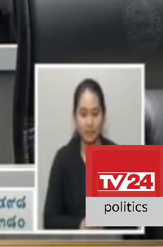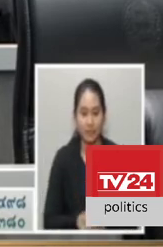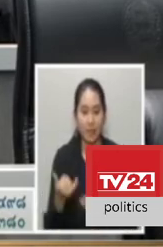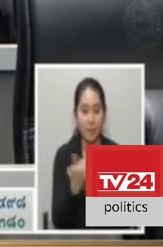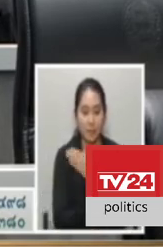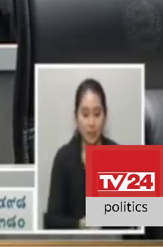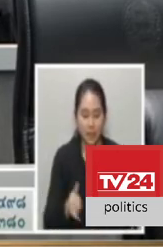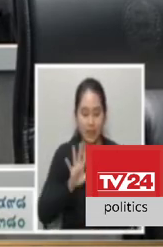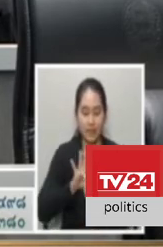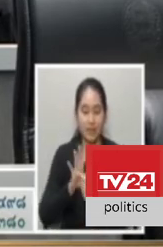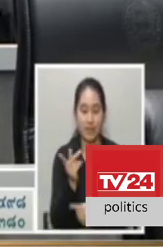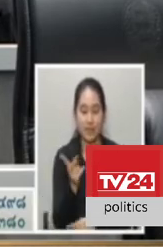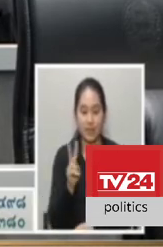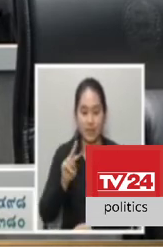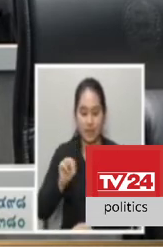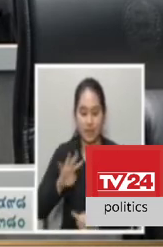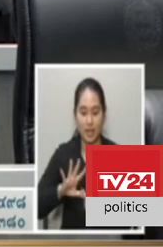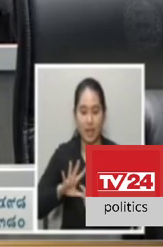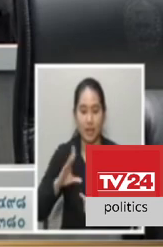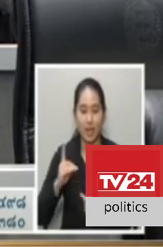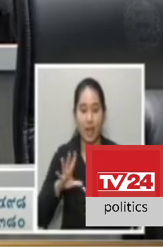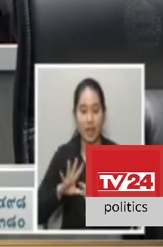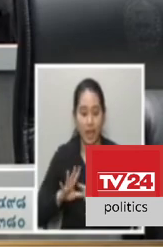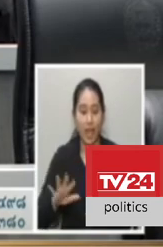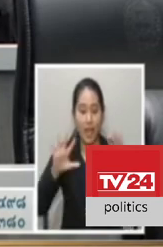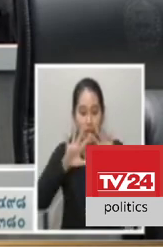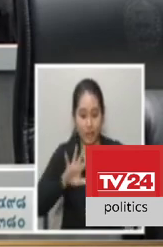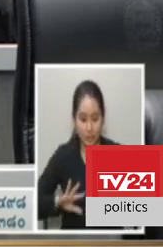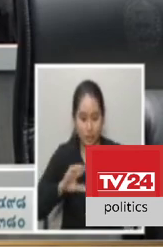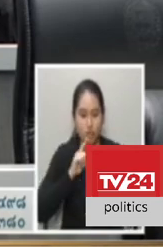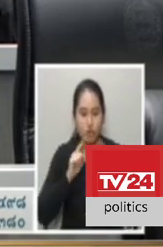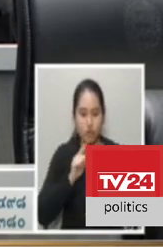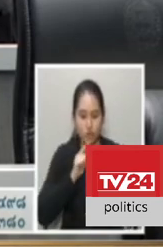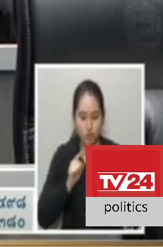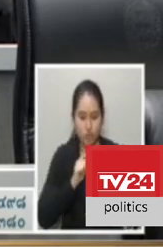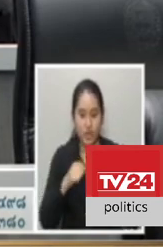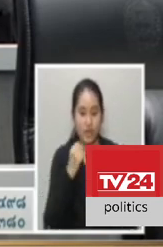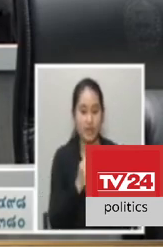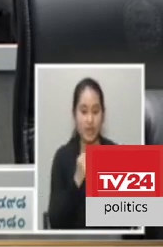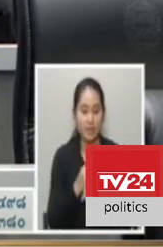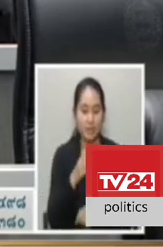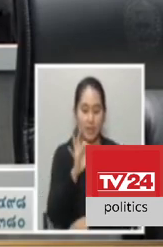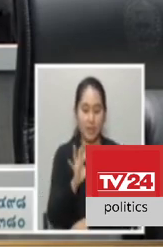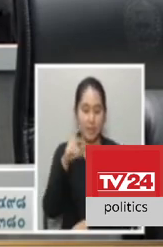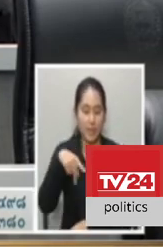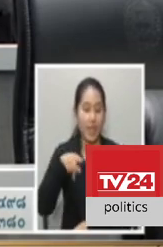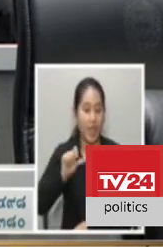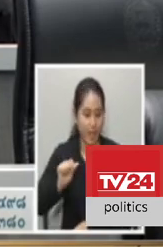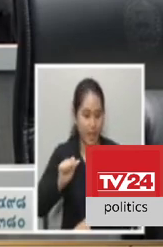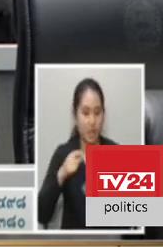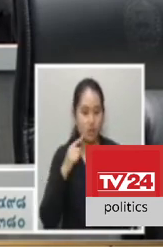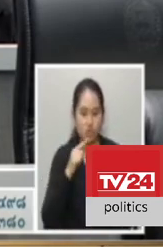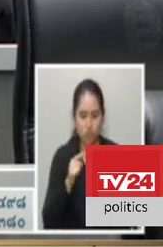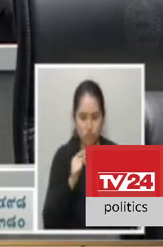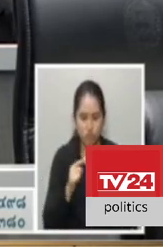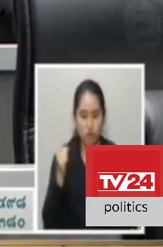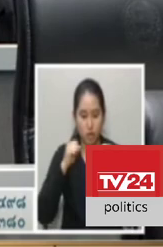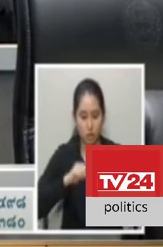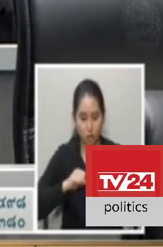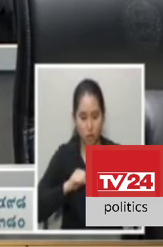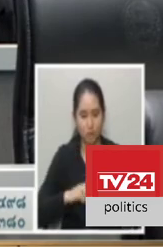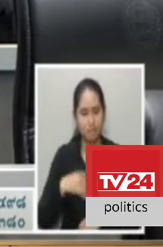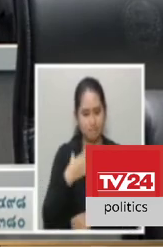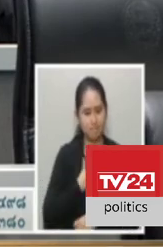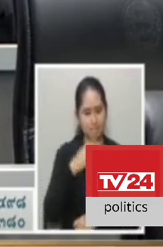นี้อาเซียนกำลังหารือแนวทางในการทำ FTA กับแคนาดาอยู่ซึ่งไทยก็น่าจะ